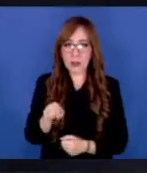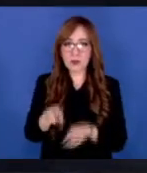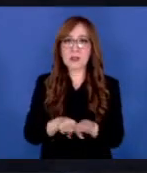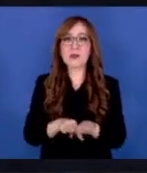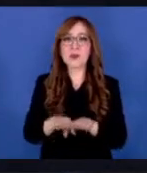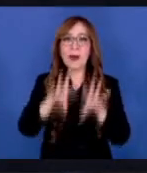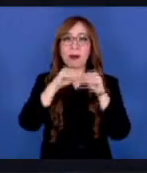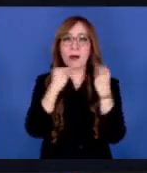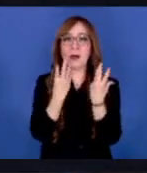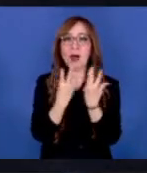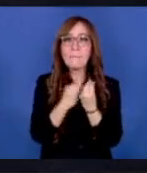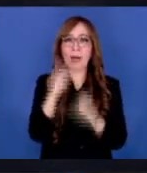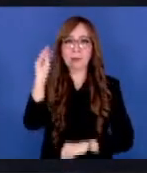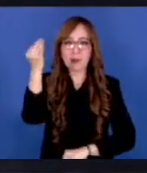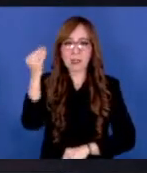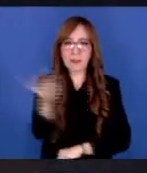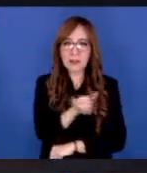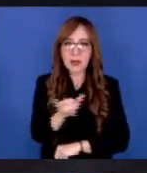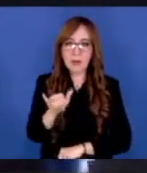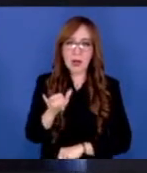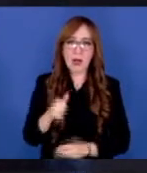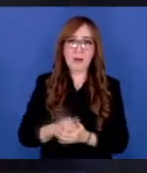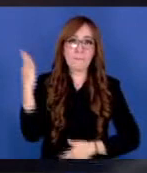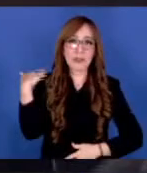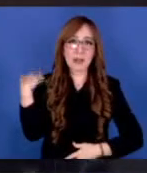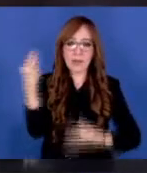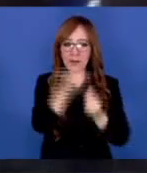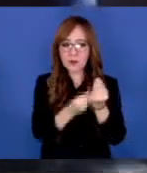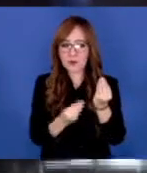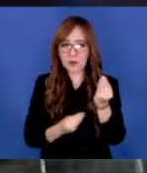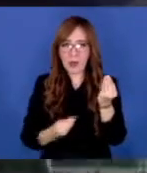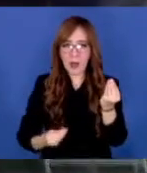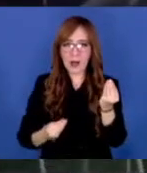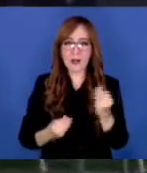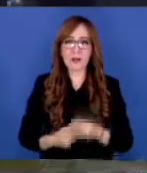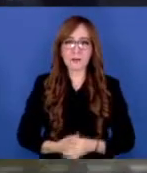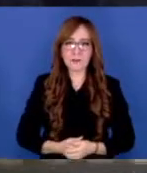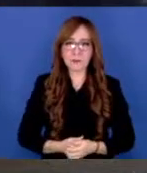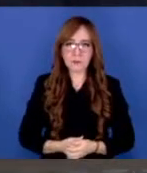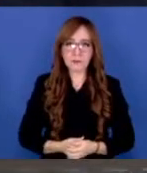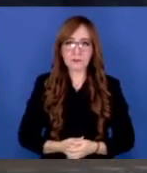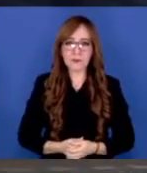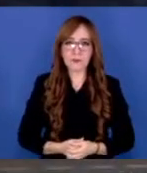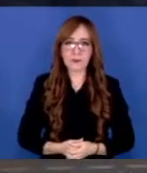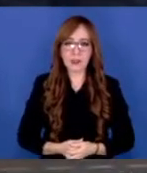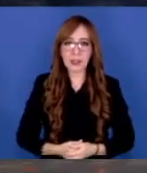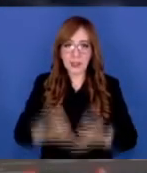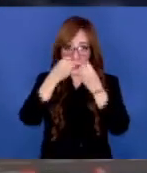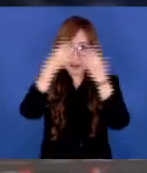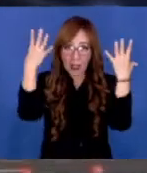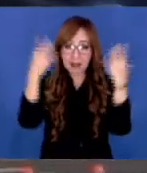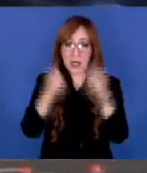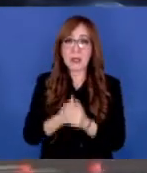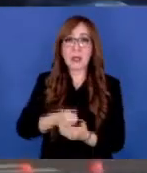berdasarkan rapat pimpinan bersama pejabat struktural, dalam hal ini adalah Biro Hukum KPK. Ali menjelaskan keputusan